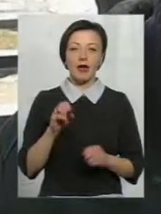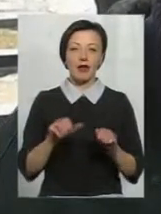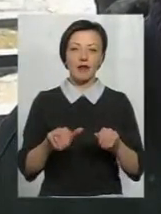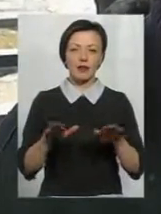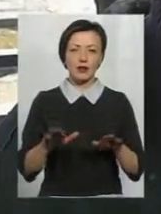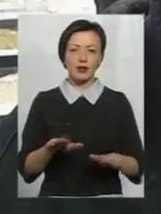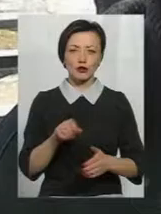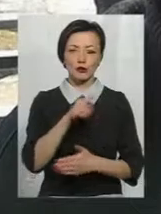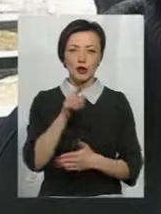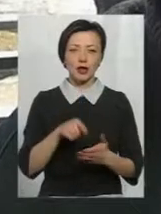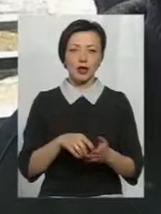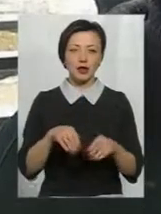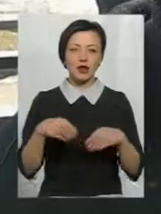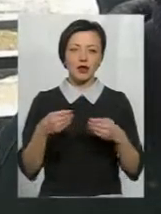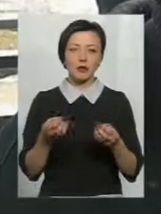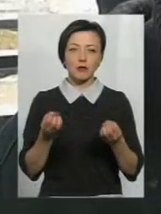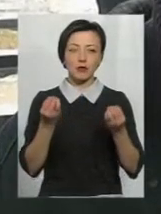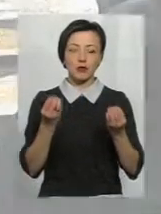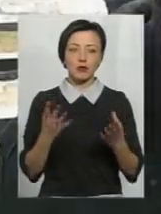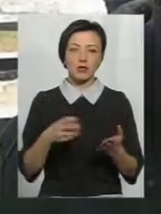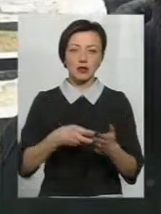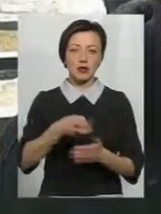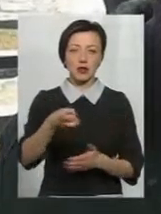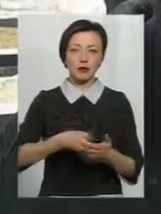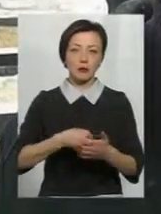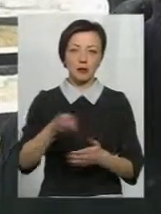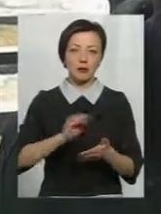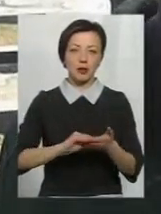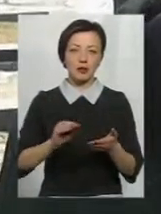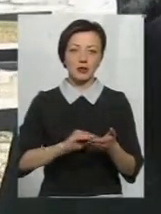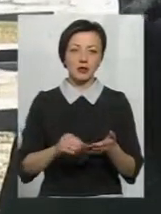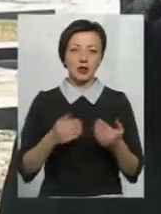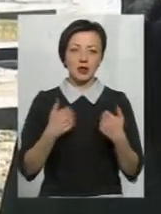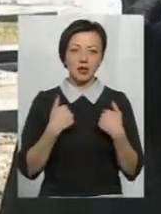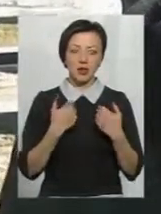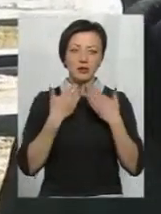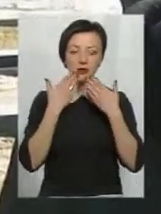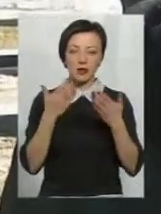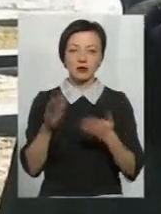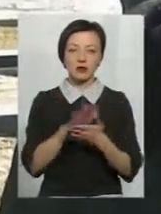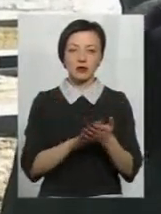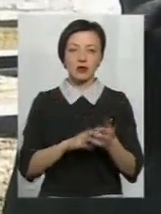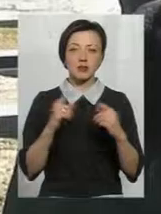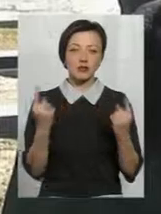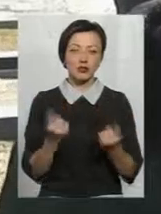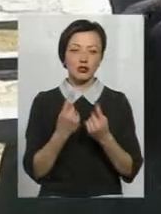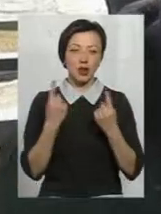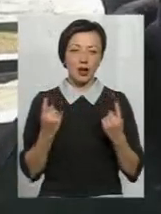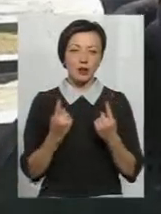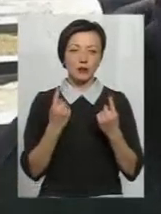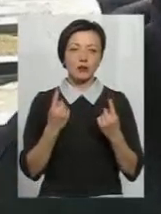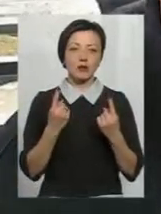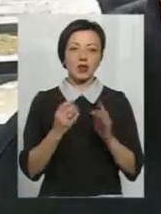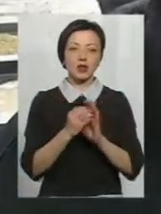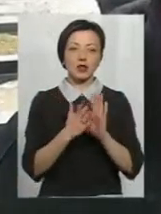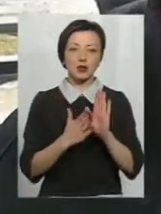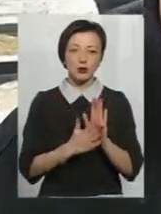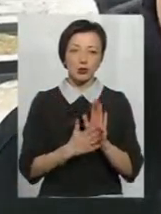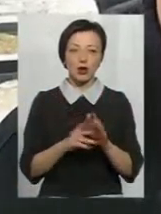а дають прості відписки. Я звертаюся з заявами. Обичними заявами реєструю їх